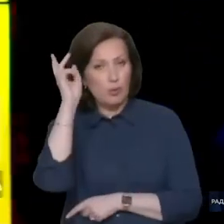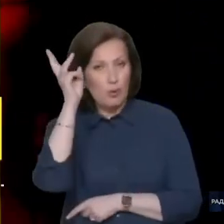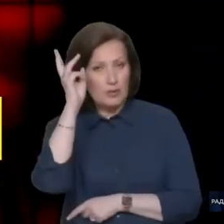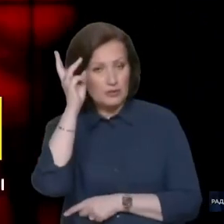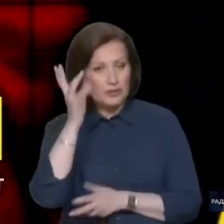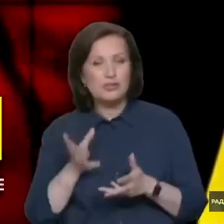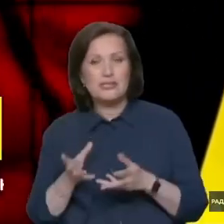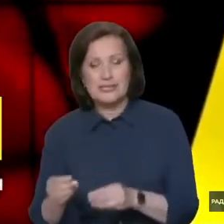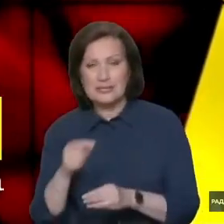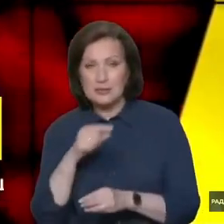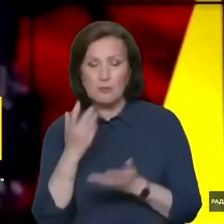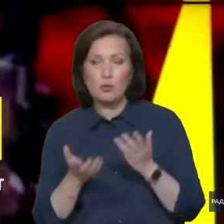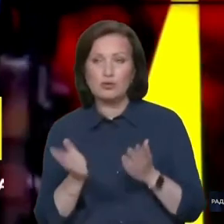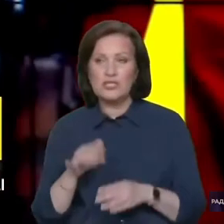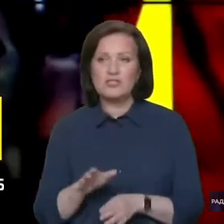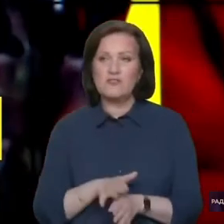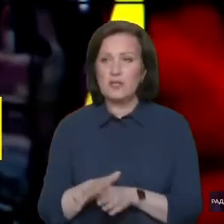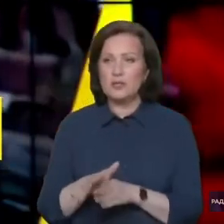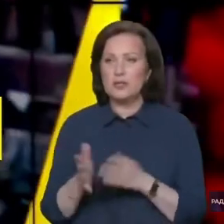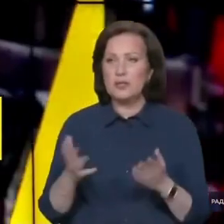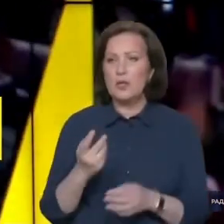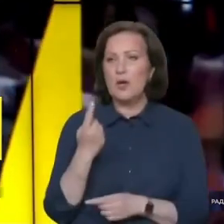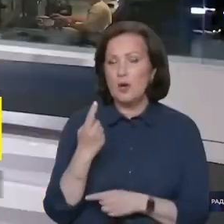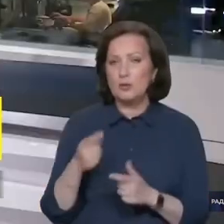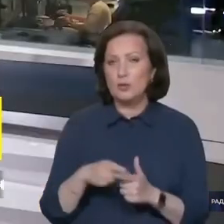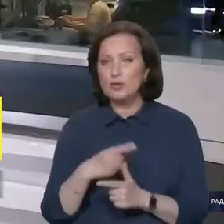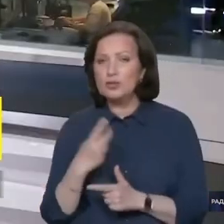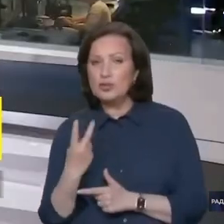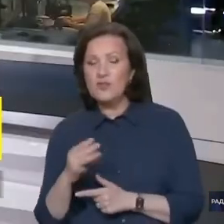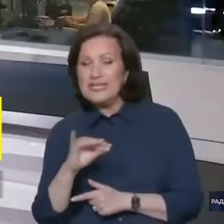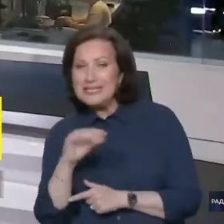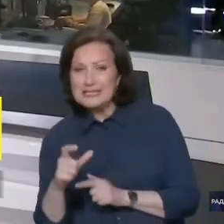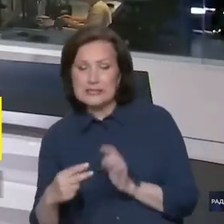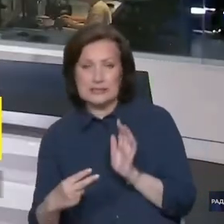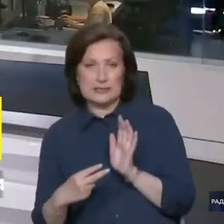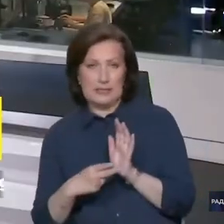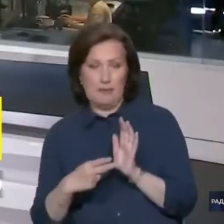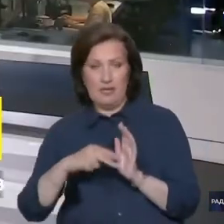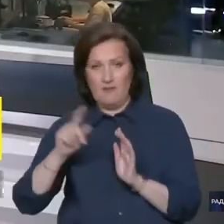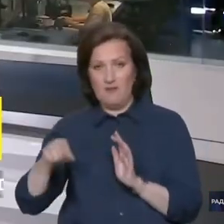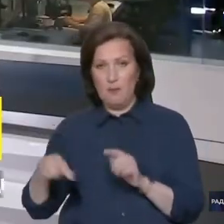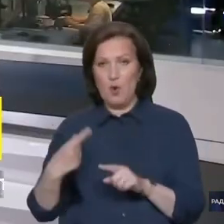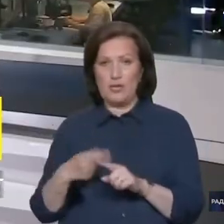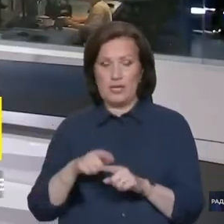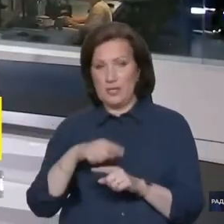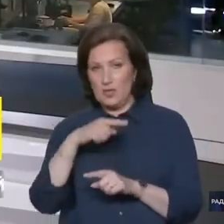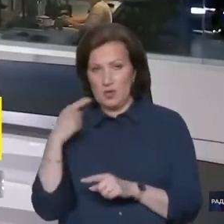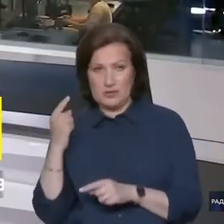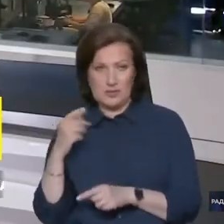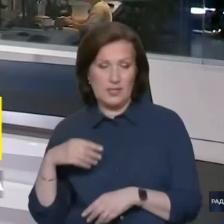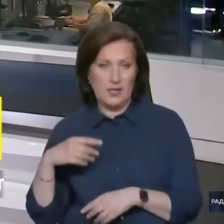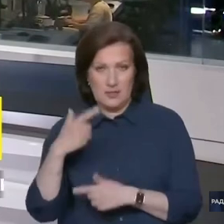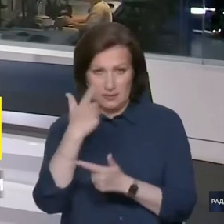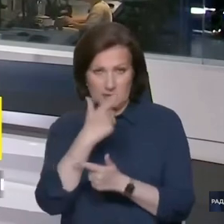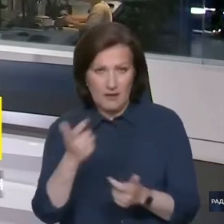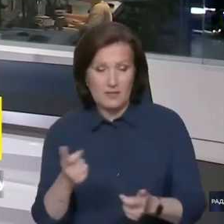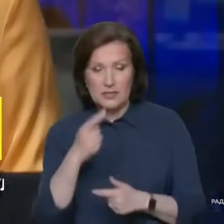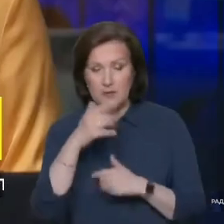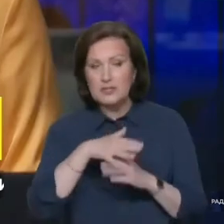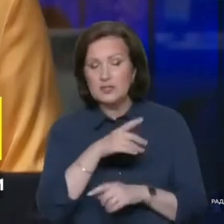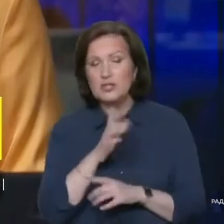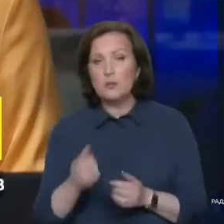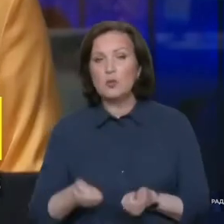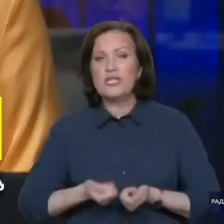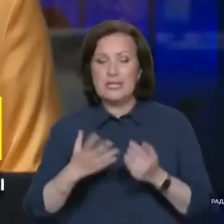дипломатичний тиск на Росію, можливо, навіть виконання якогось одного чи двох із семи вимог, які Росія ставить. Я думаю, що найближчим часом